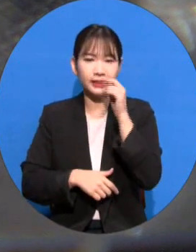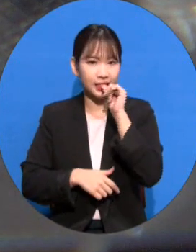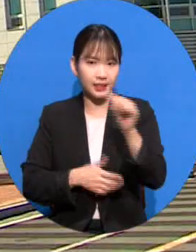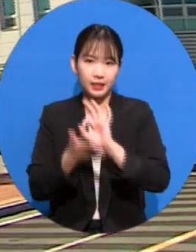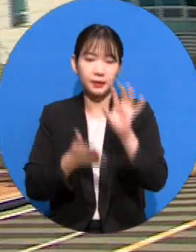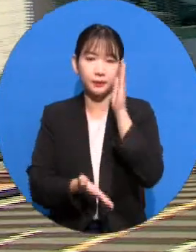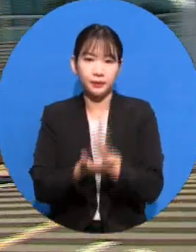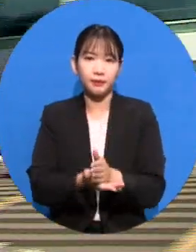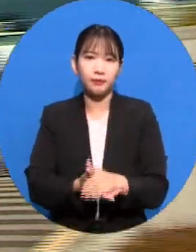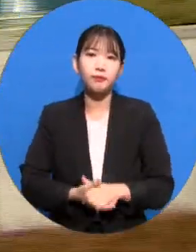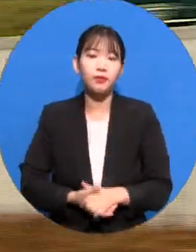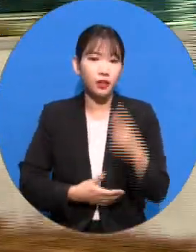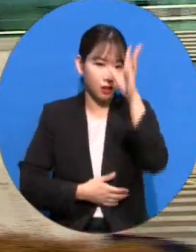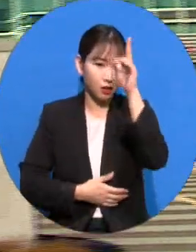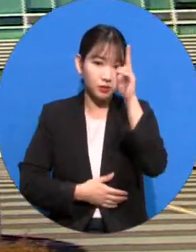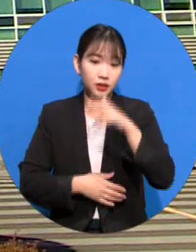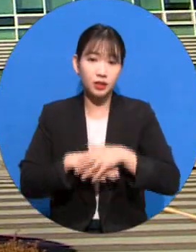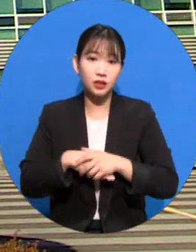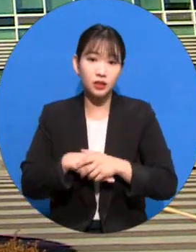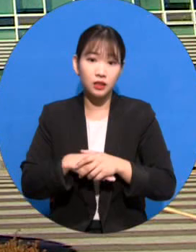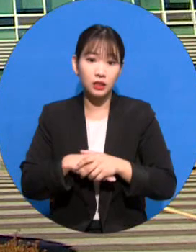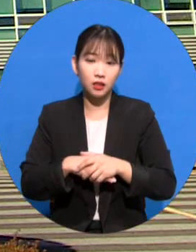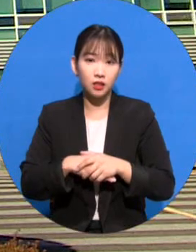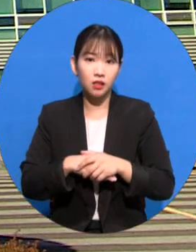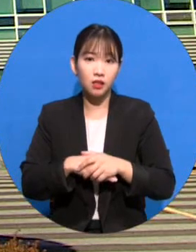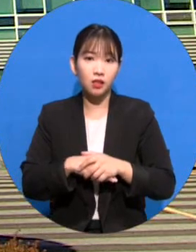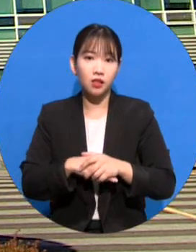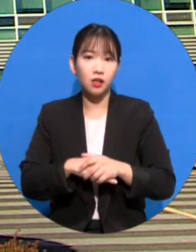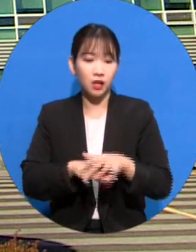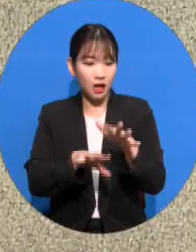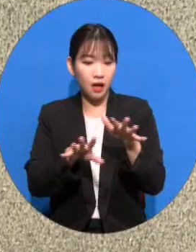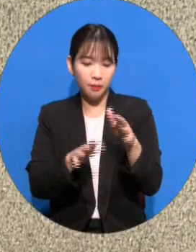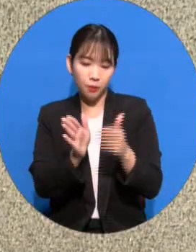됩니다. 검찰은 일본에 거주하는 것으로 보이는 밀수 판매